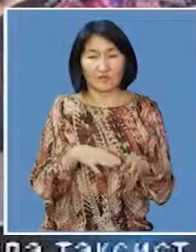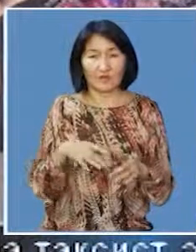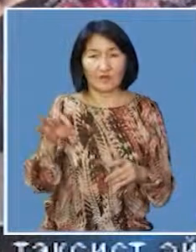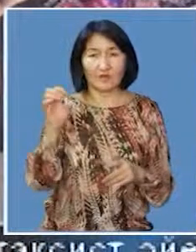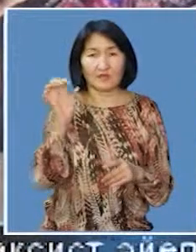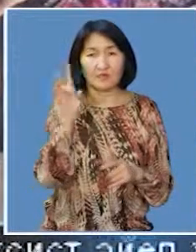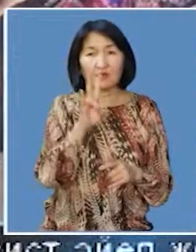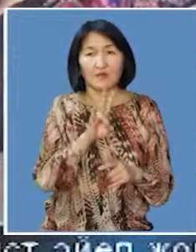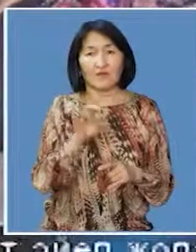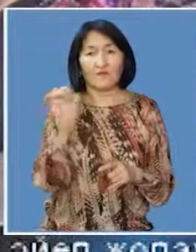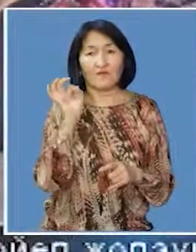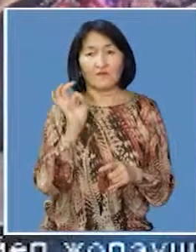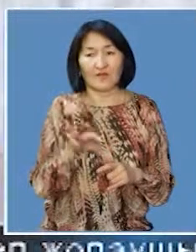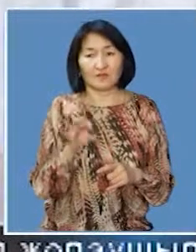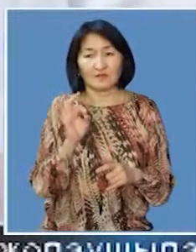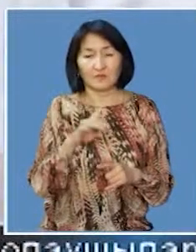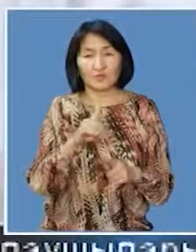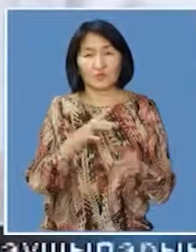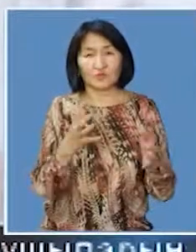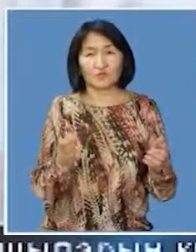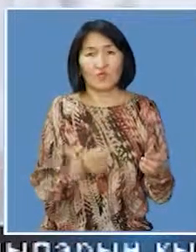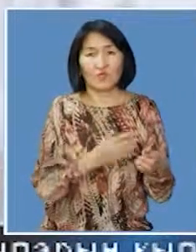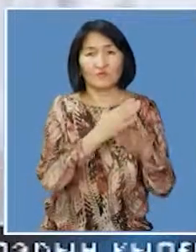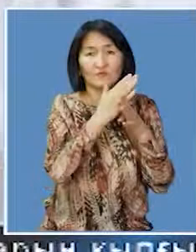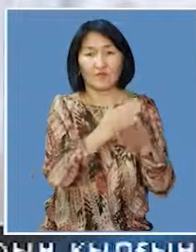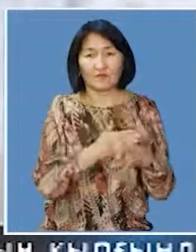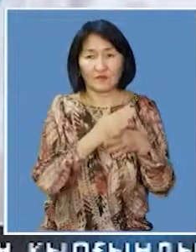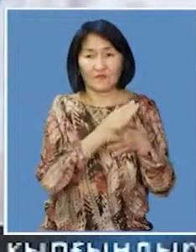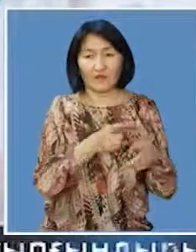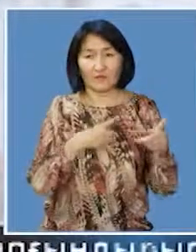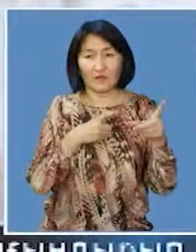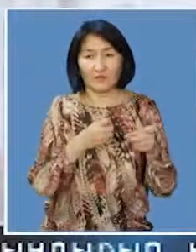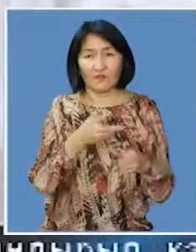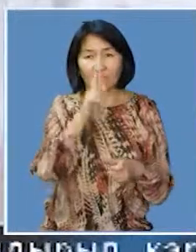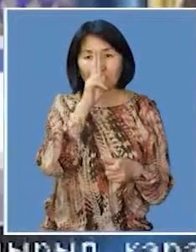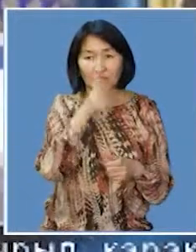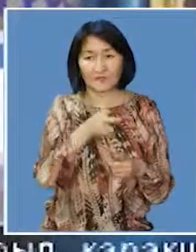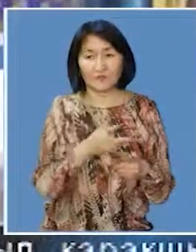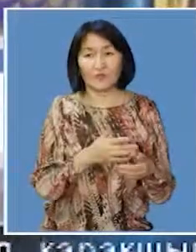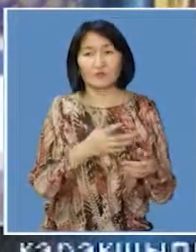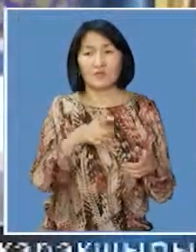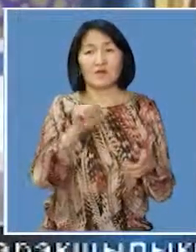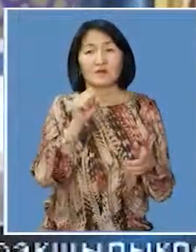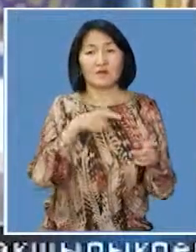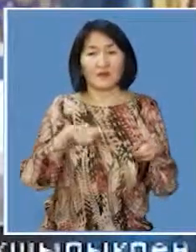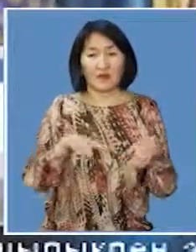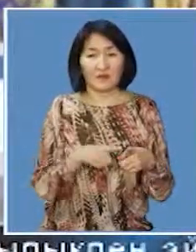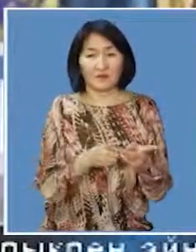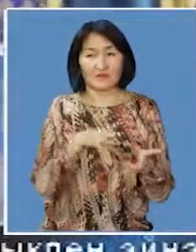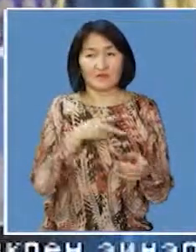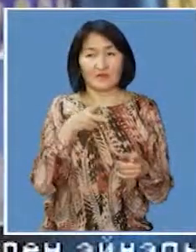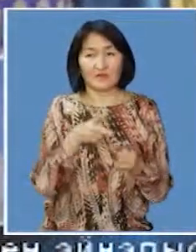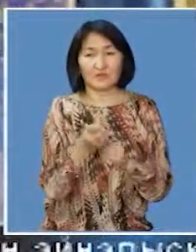жарыстарда алдына жан салмай жақсы көрсеткіштермен көпке үлгі болып жүр. Зерде ғылыми практикалық жоба байқауында бағы жанған